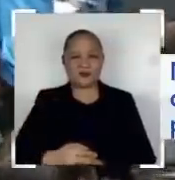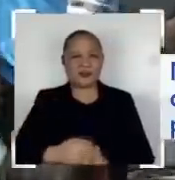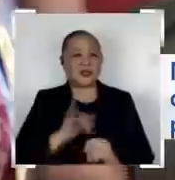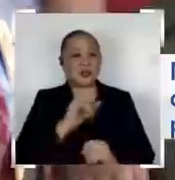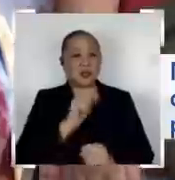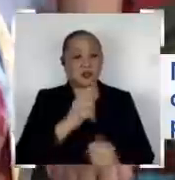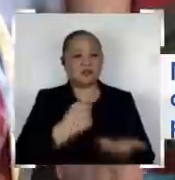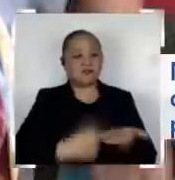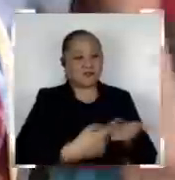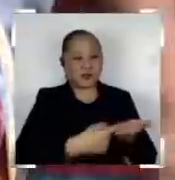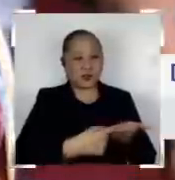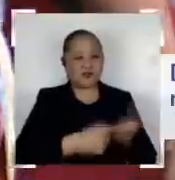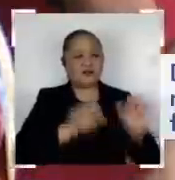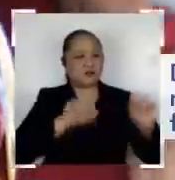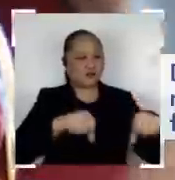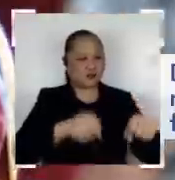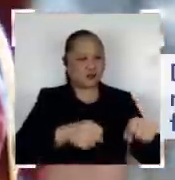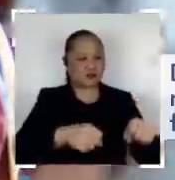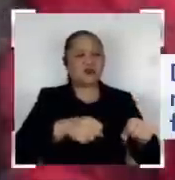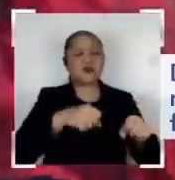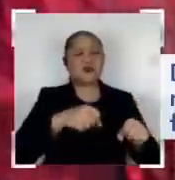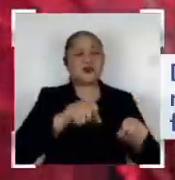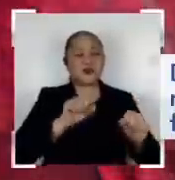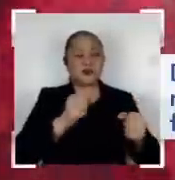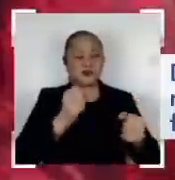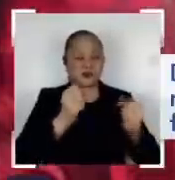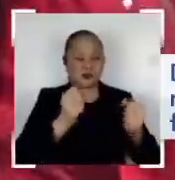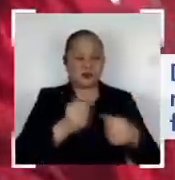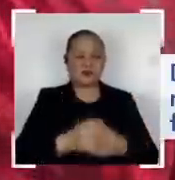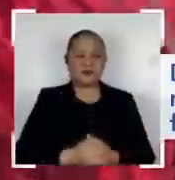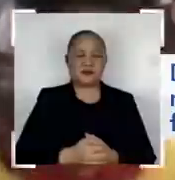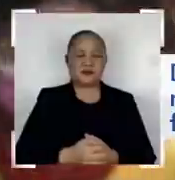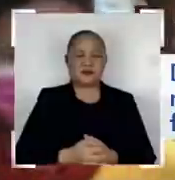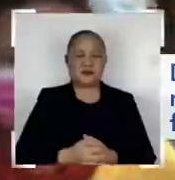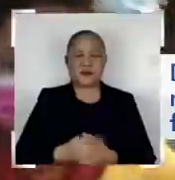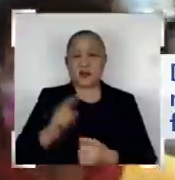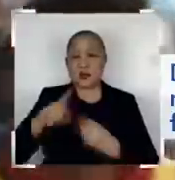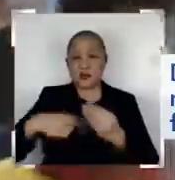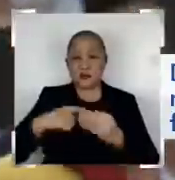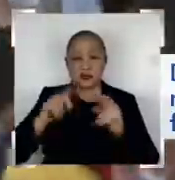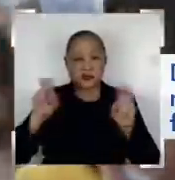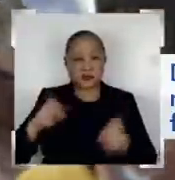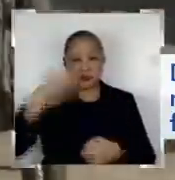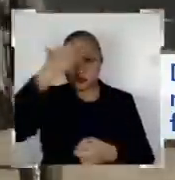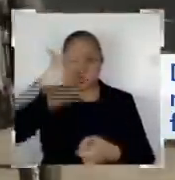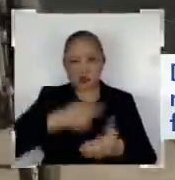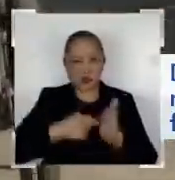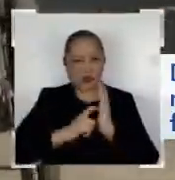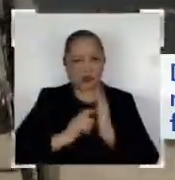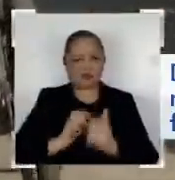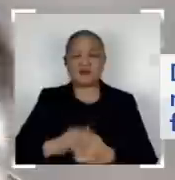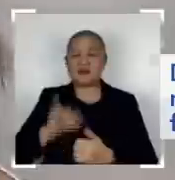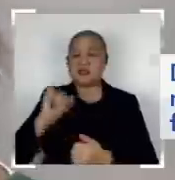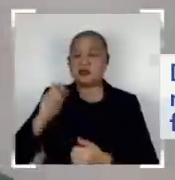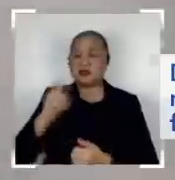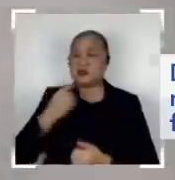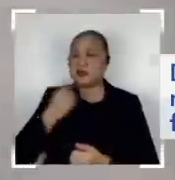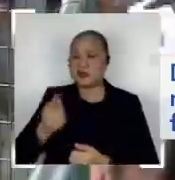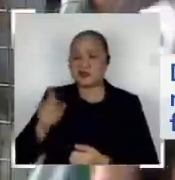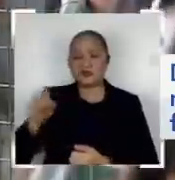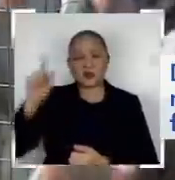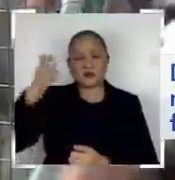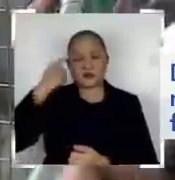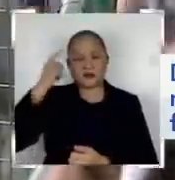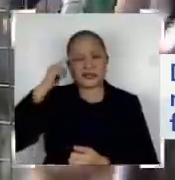riders. Sa issue naman na gawing mandatory ulit ang pagsusuot ng face shield, sabi ni Moreno na dapat isipin din ng gobyerno ang dagdag gastos